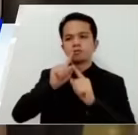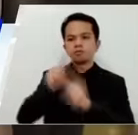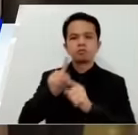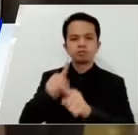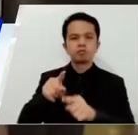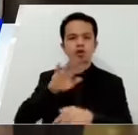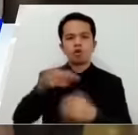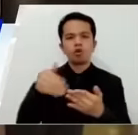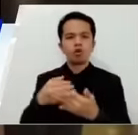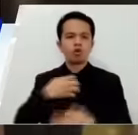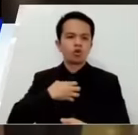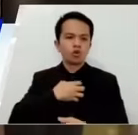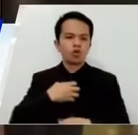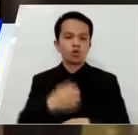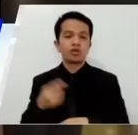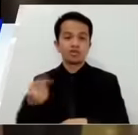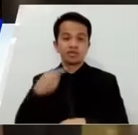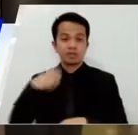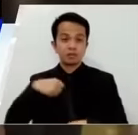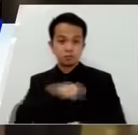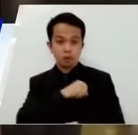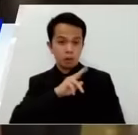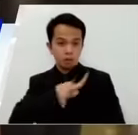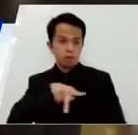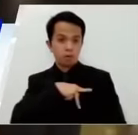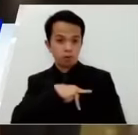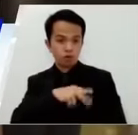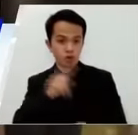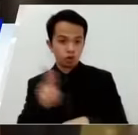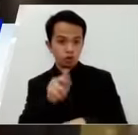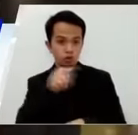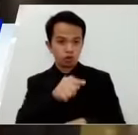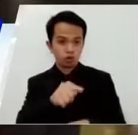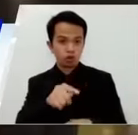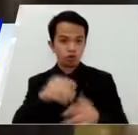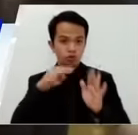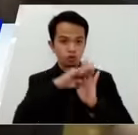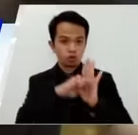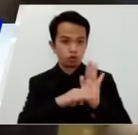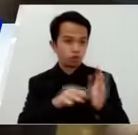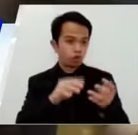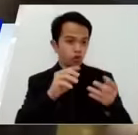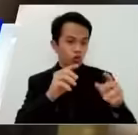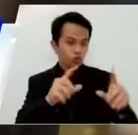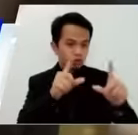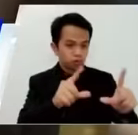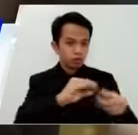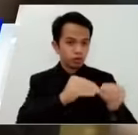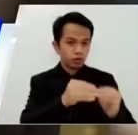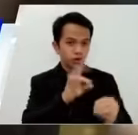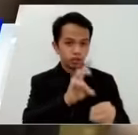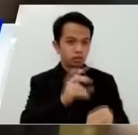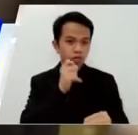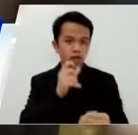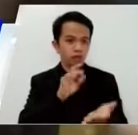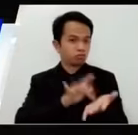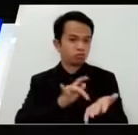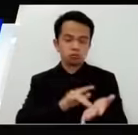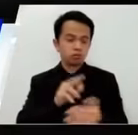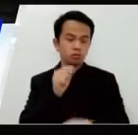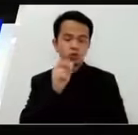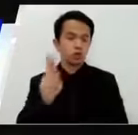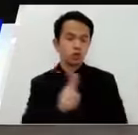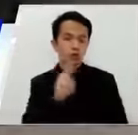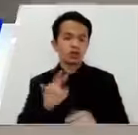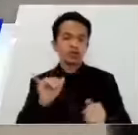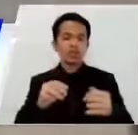senador, hindi niya personal na ginagamit ang mga protocol license plate na naka-issue sa kanya. At ang mga protocol plate na